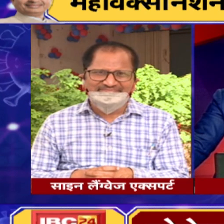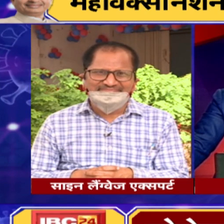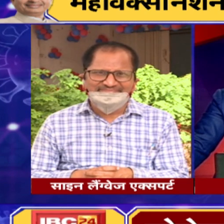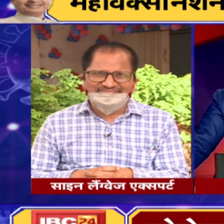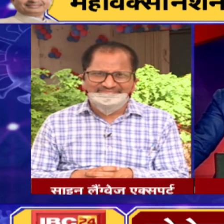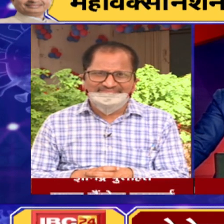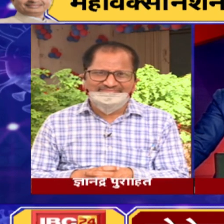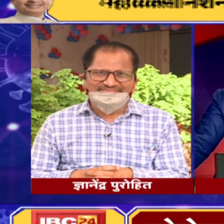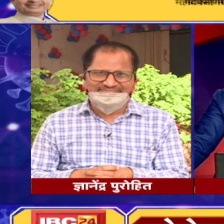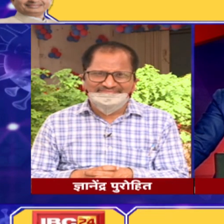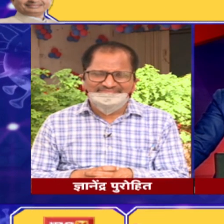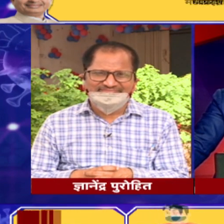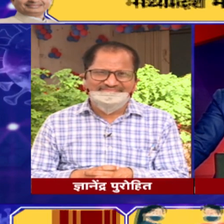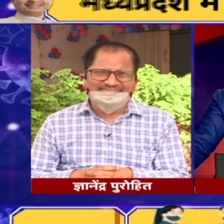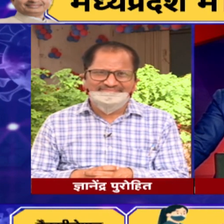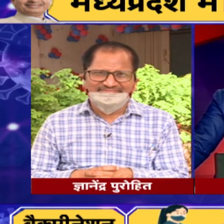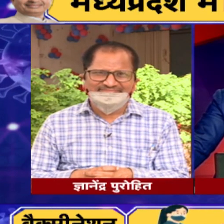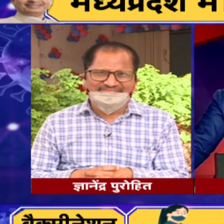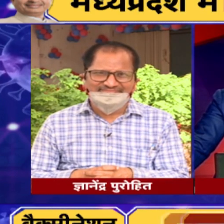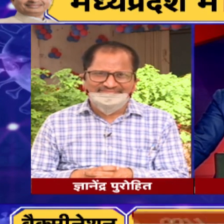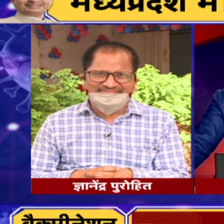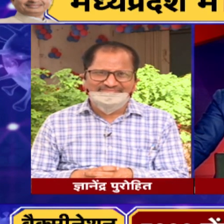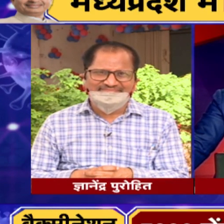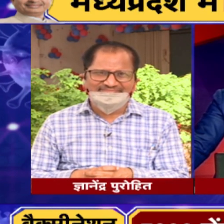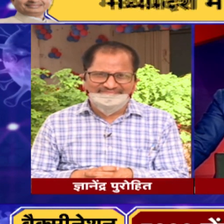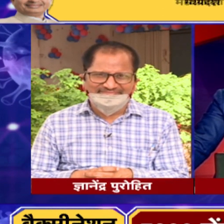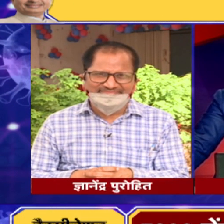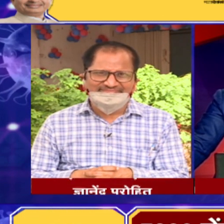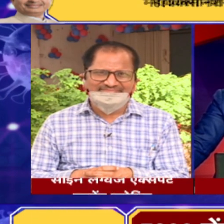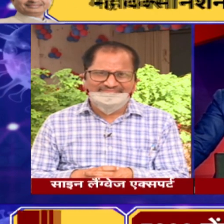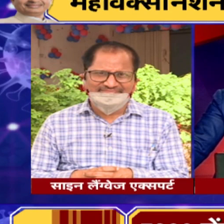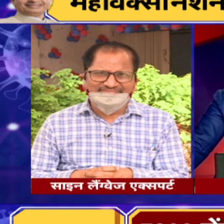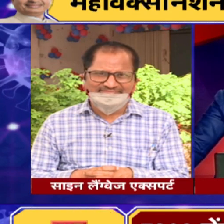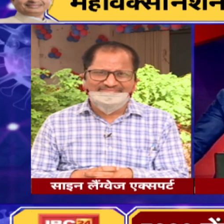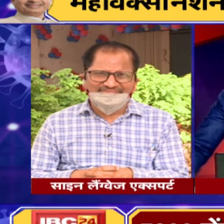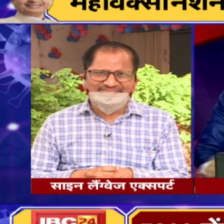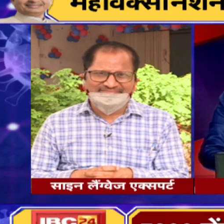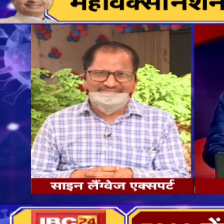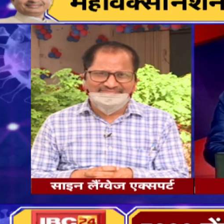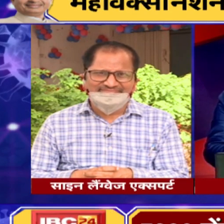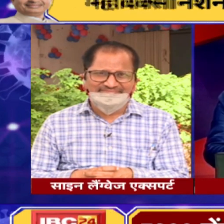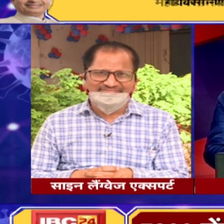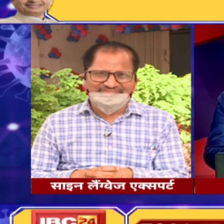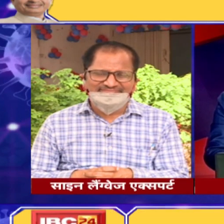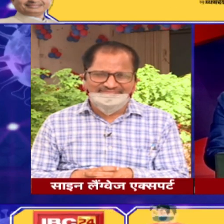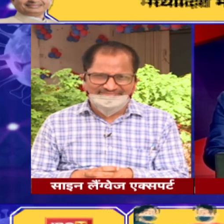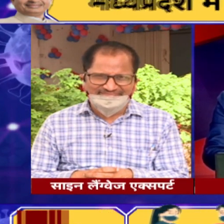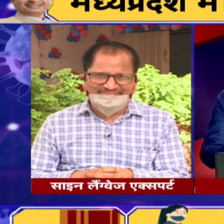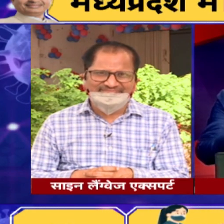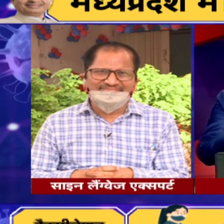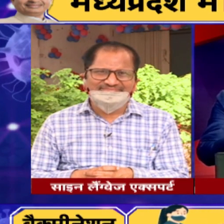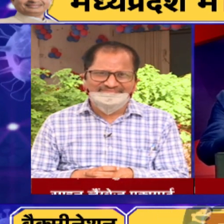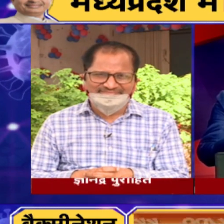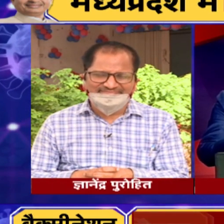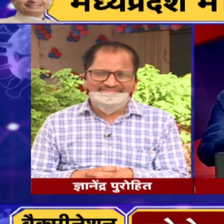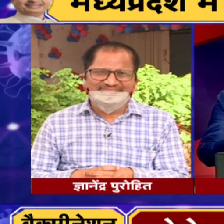हैं। आप ये चिंता नहीं करते कि आपके पास पद क्या है या आप जनप्रतिनिधि हैं या लोग क्या कहेंगे। लेकिन एक महत्वपूर्ण बात ये आपसे पूछना चाहूंगा